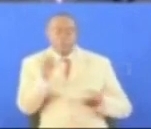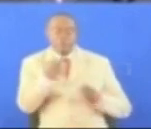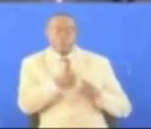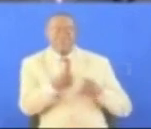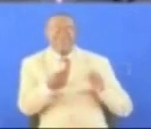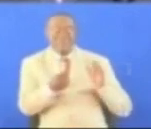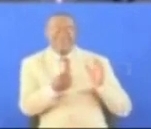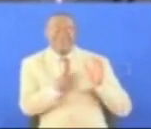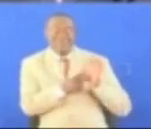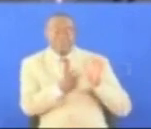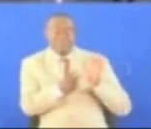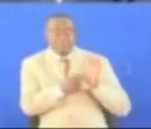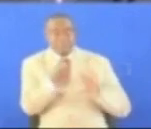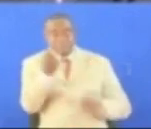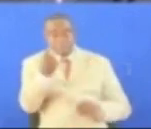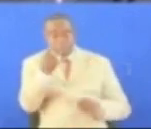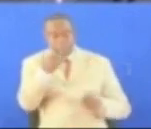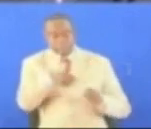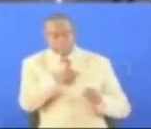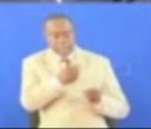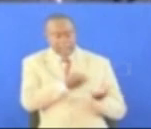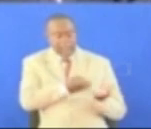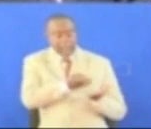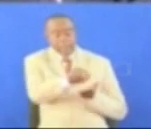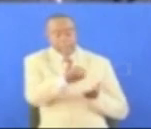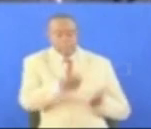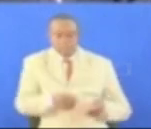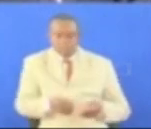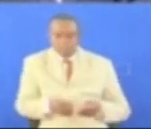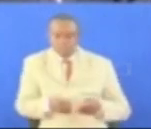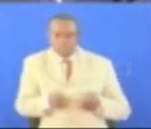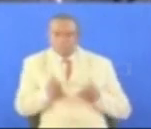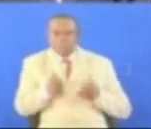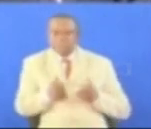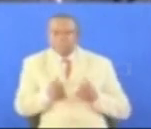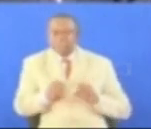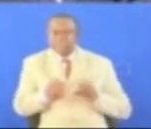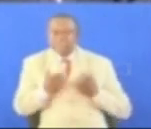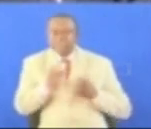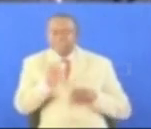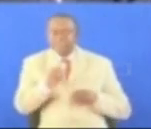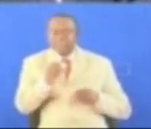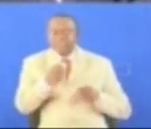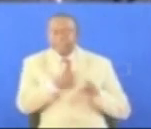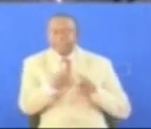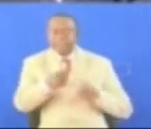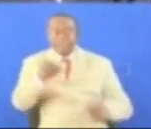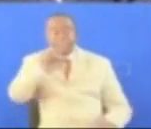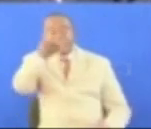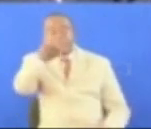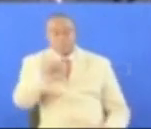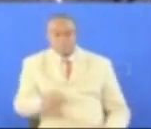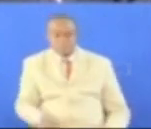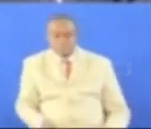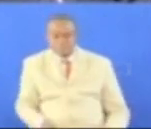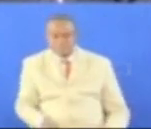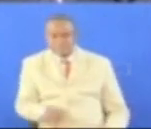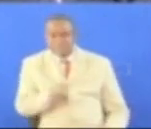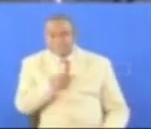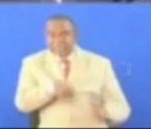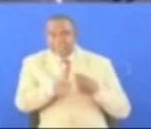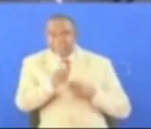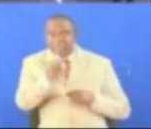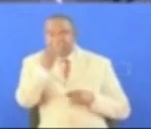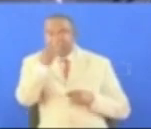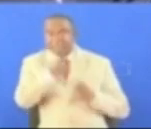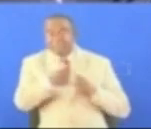762 nyeleli ambayo tunategemea itaishi zaidi ya miaka 100 ijayo, na yamkini sisi katika miaka 100 ijayo sisi